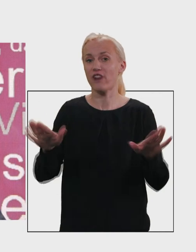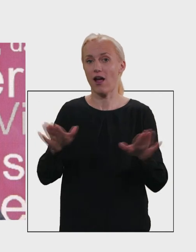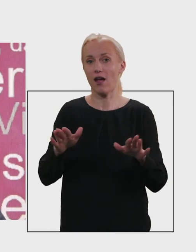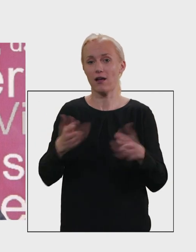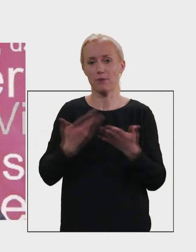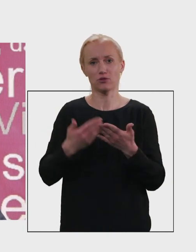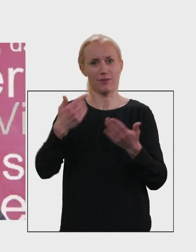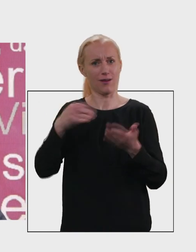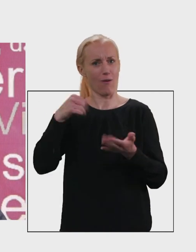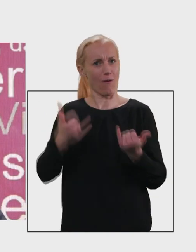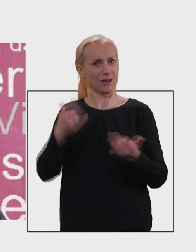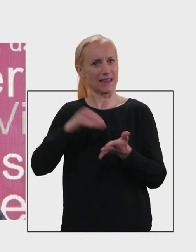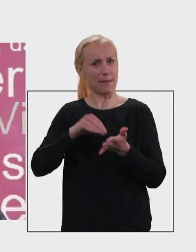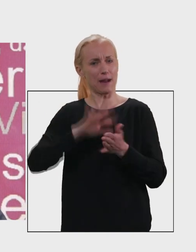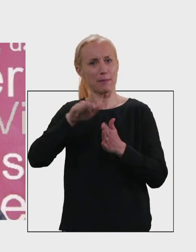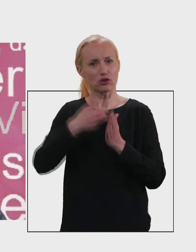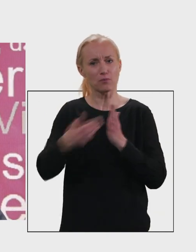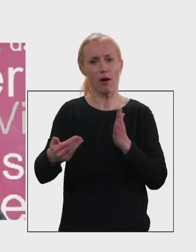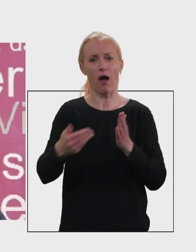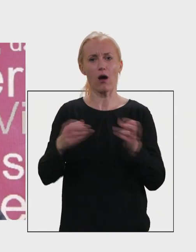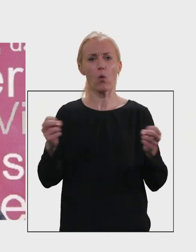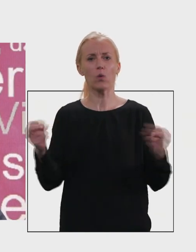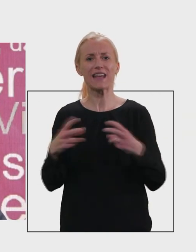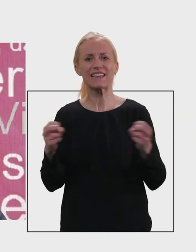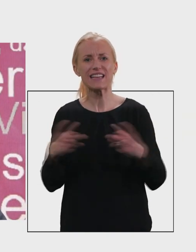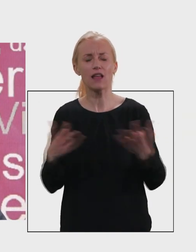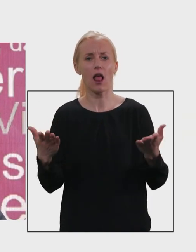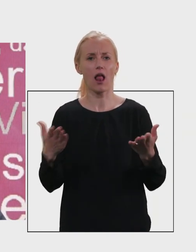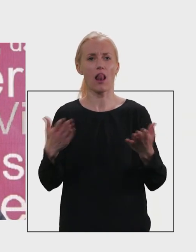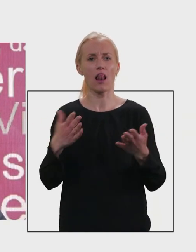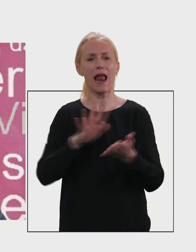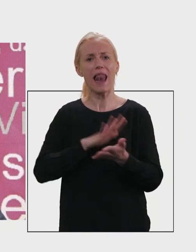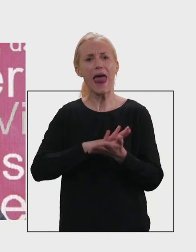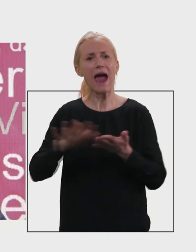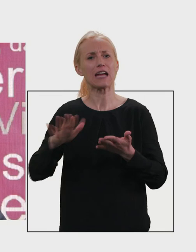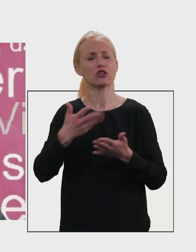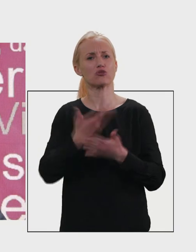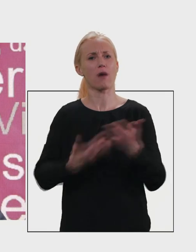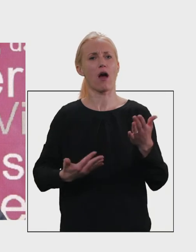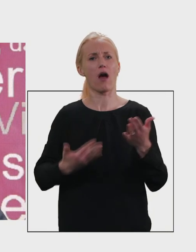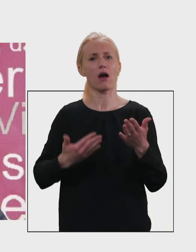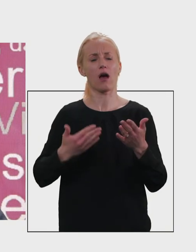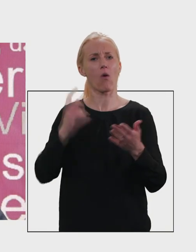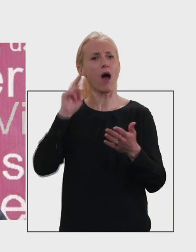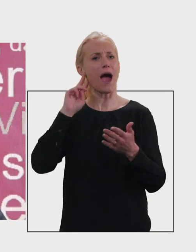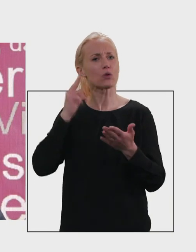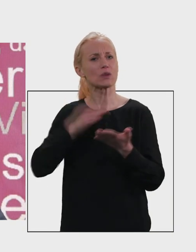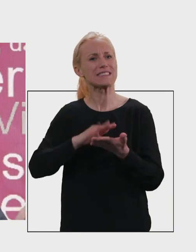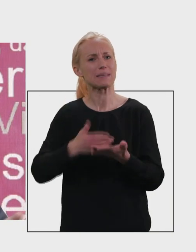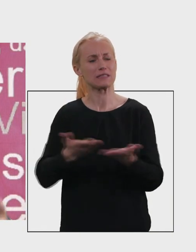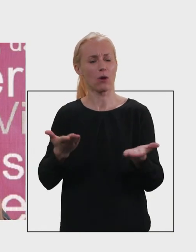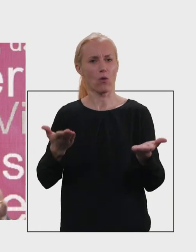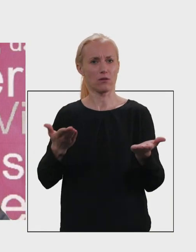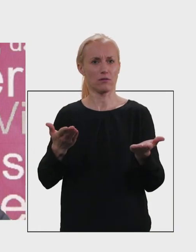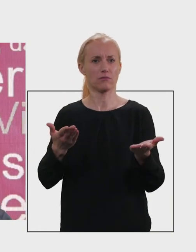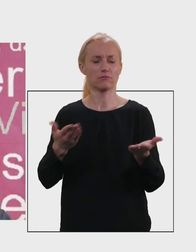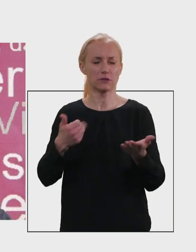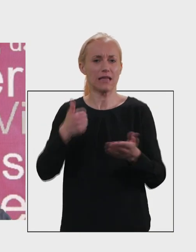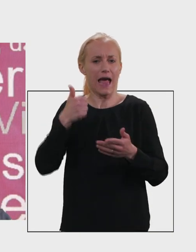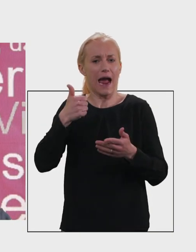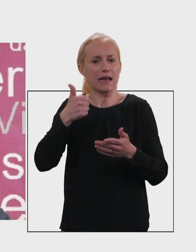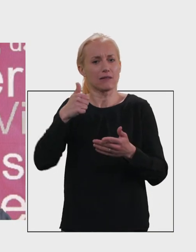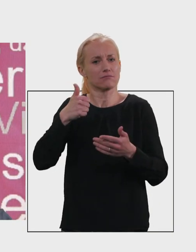mit Gebärdensprache, mit Untertitelungen, in leichter Sprache, vielleicht in Audiodeskription. Und das ist auch ein